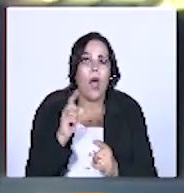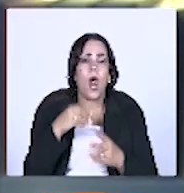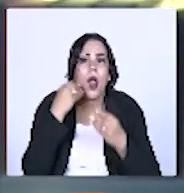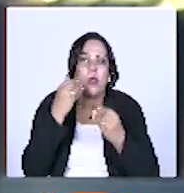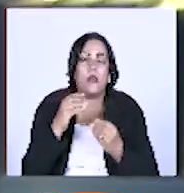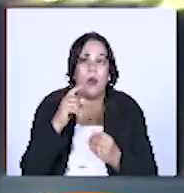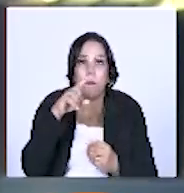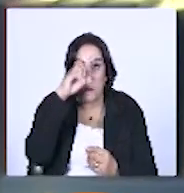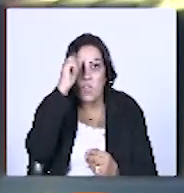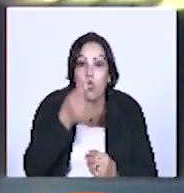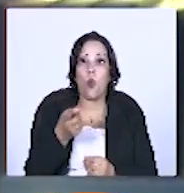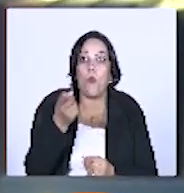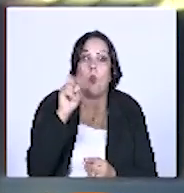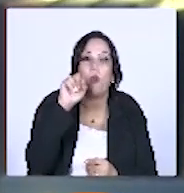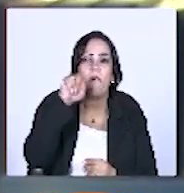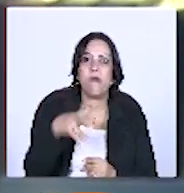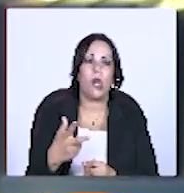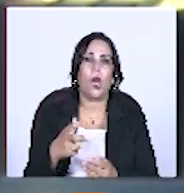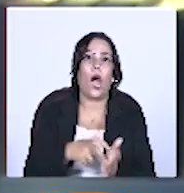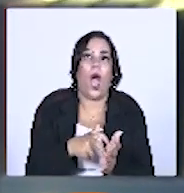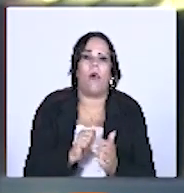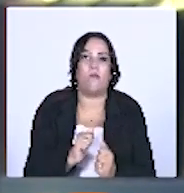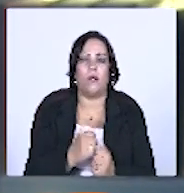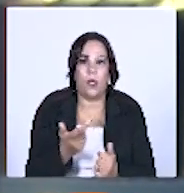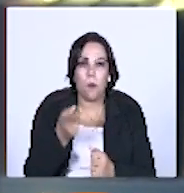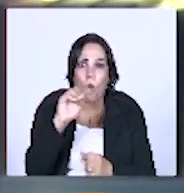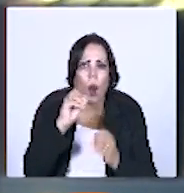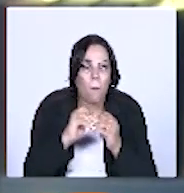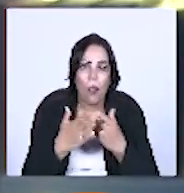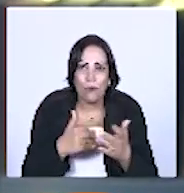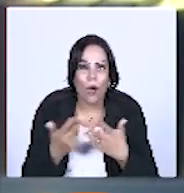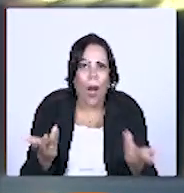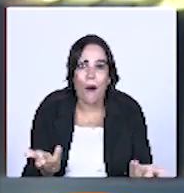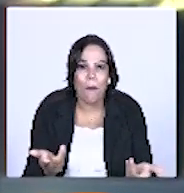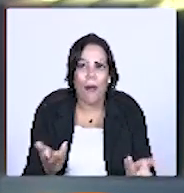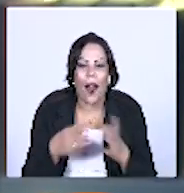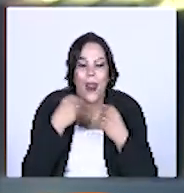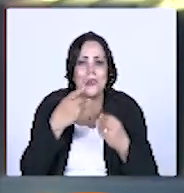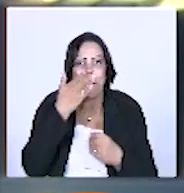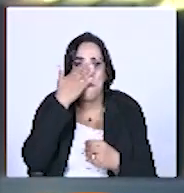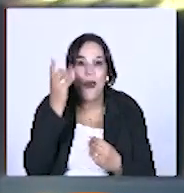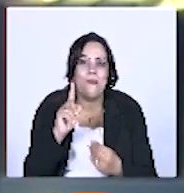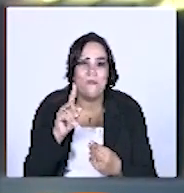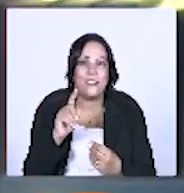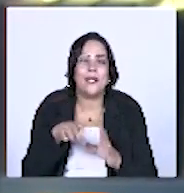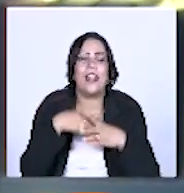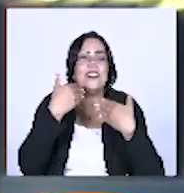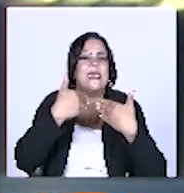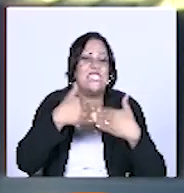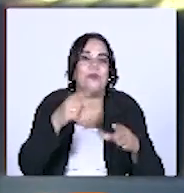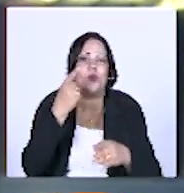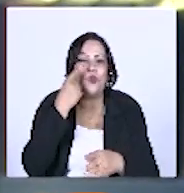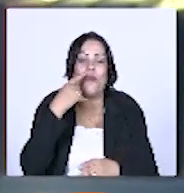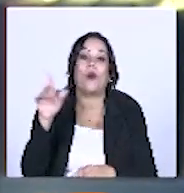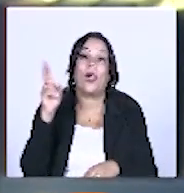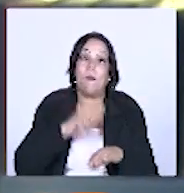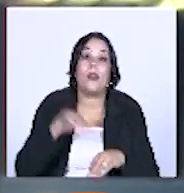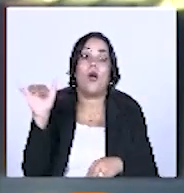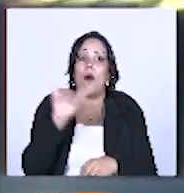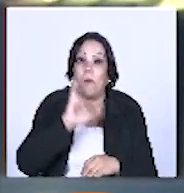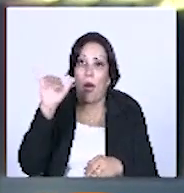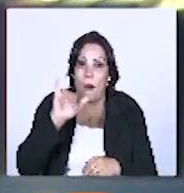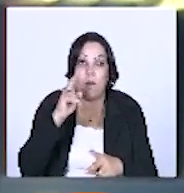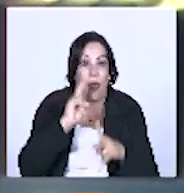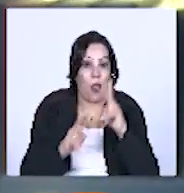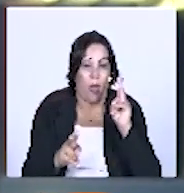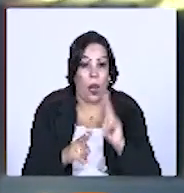ما حصلش طب اتركه لما يحصل ساعتها ابقى اخاف منه او ابقى اتعامل معاه اهتم لما تهتم